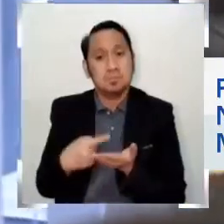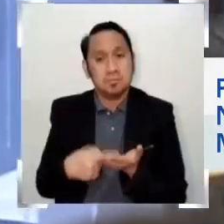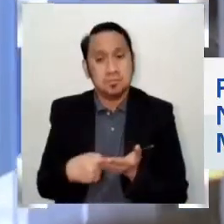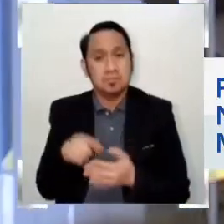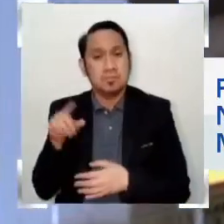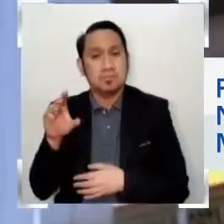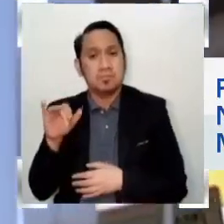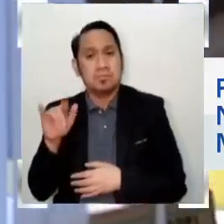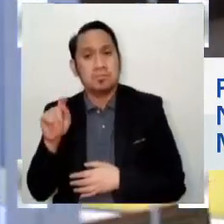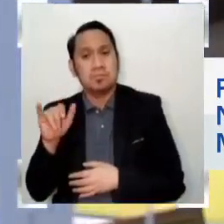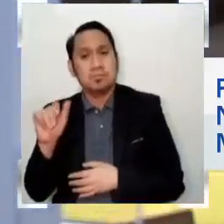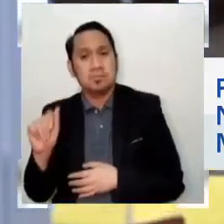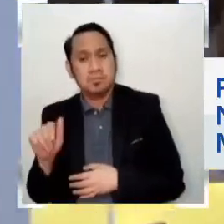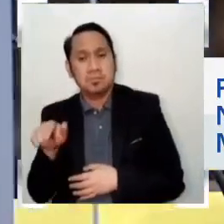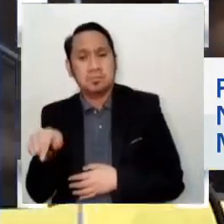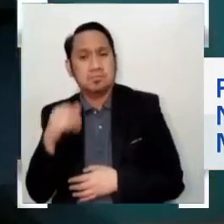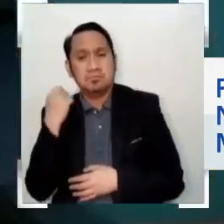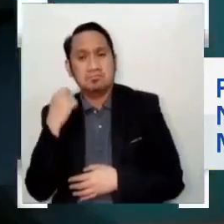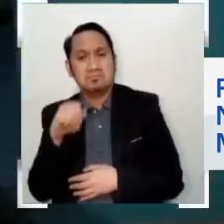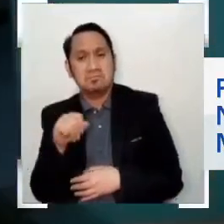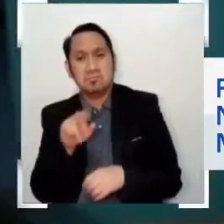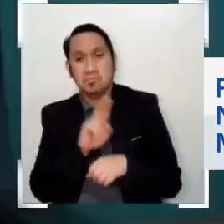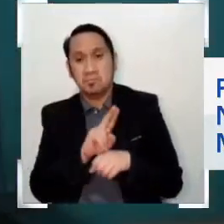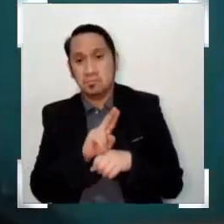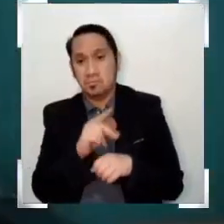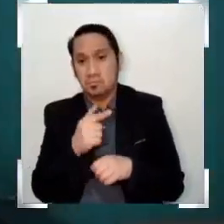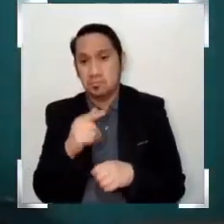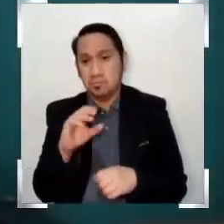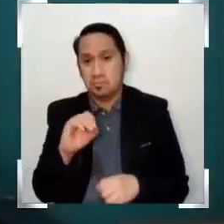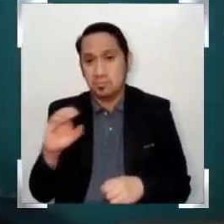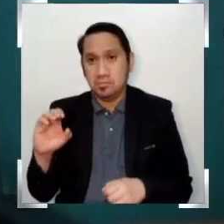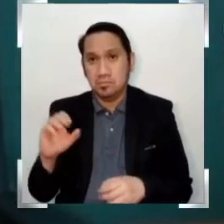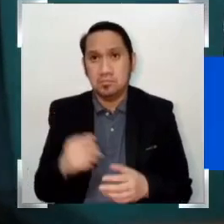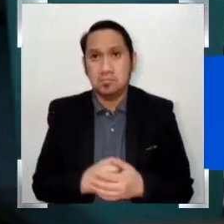sa paggamit ng pondo ng GOCCs. Ako, magulo yun.